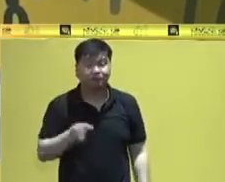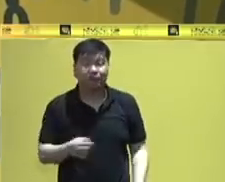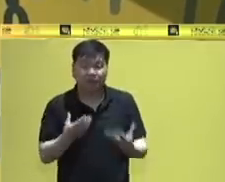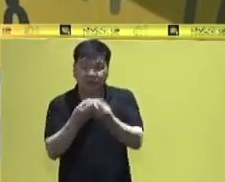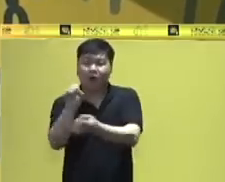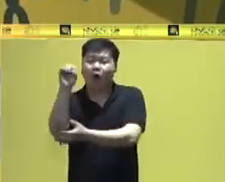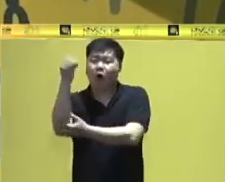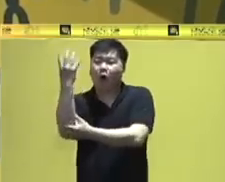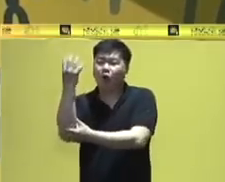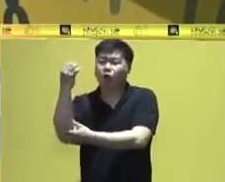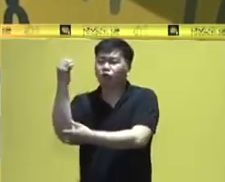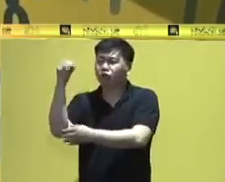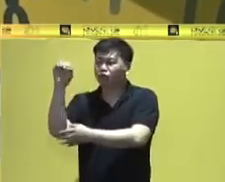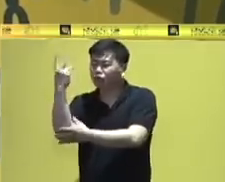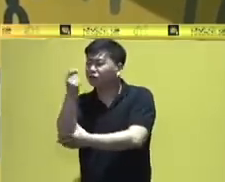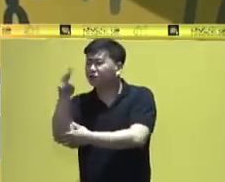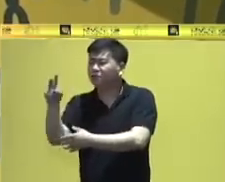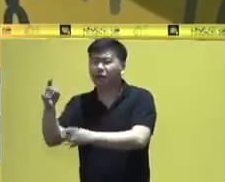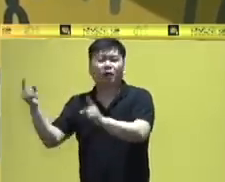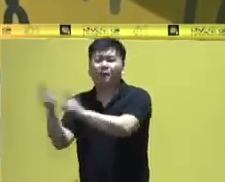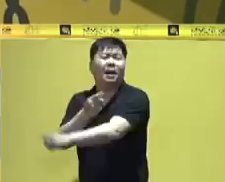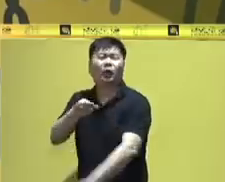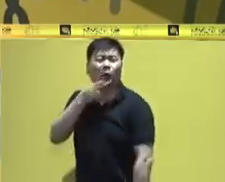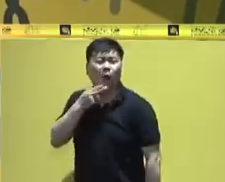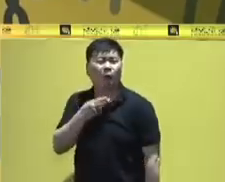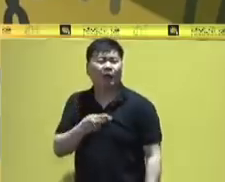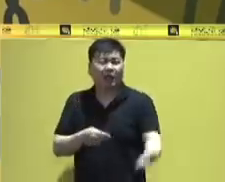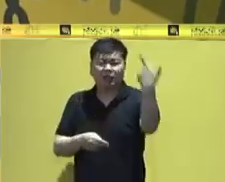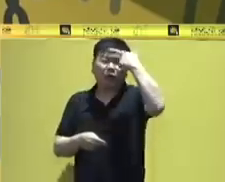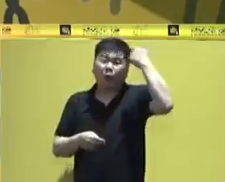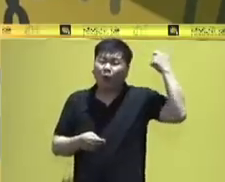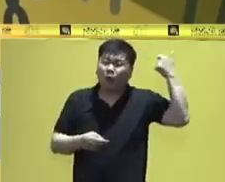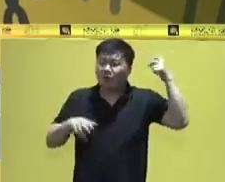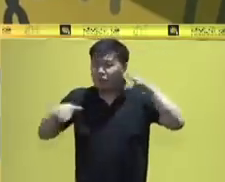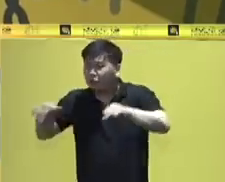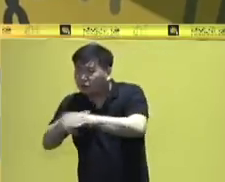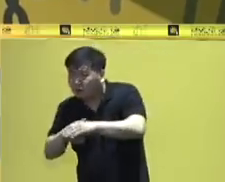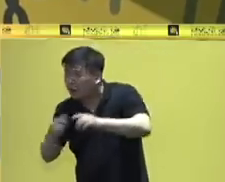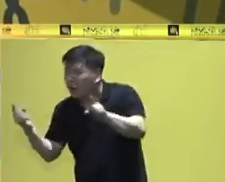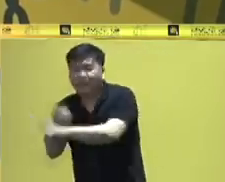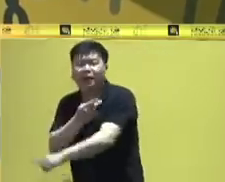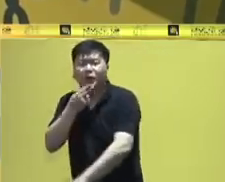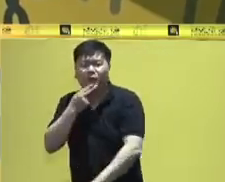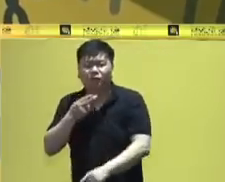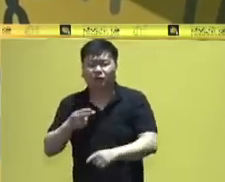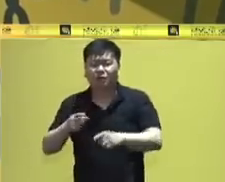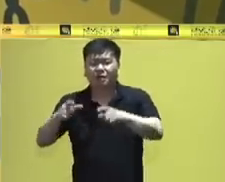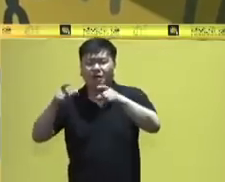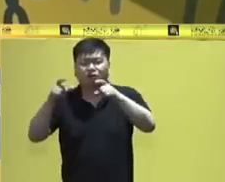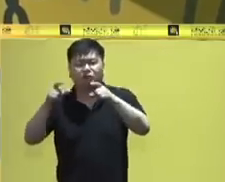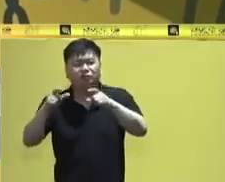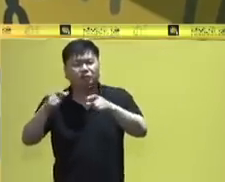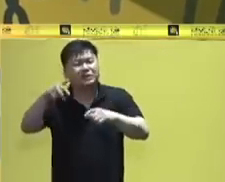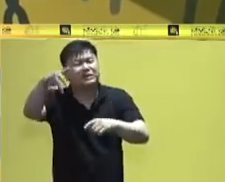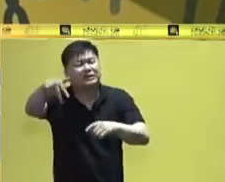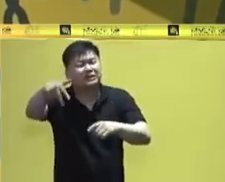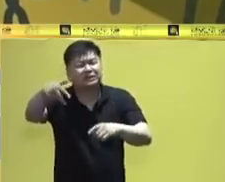기관 자체는 하나도 변한 게 없습니다. 노무현 대통령 때하고. 지어티그 신문, 이런 신문